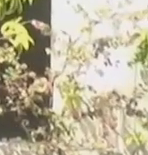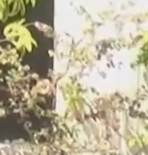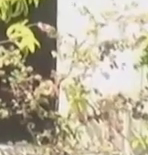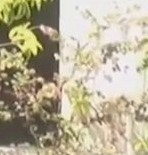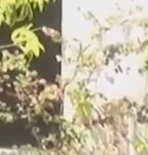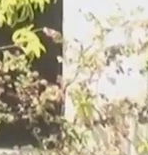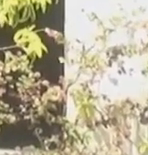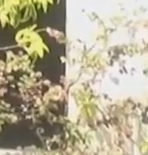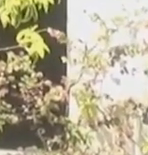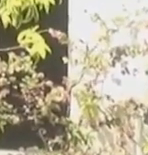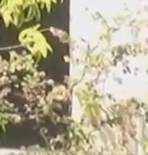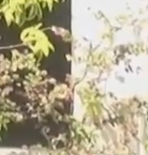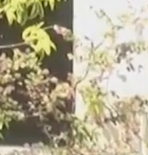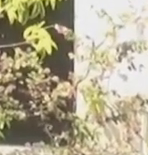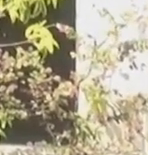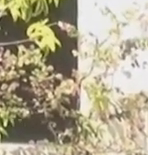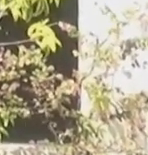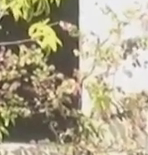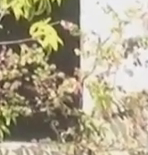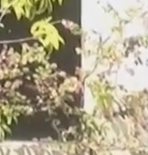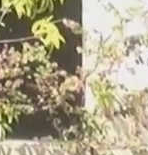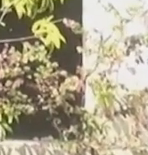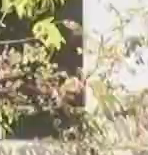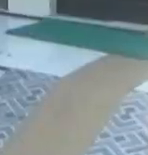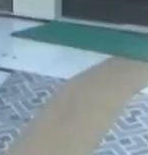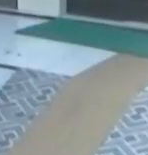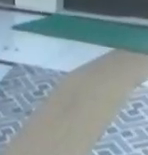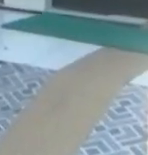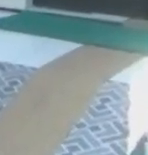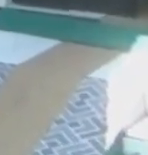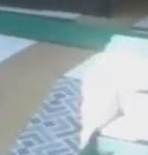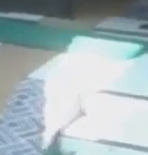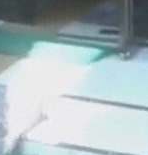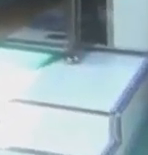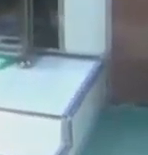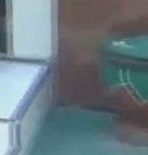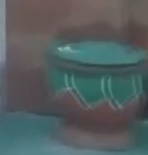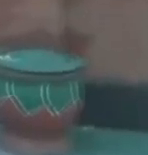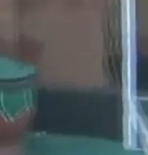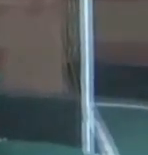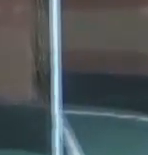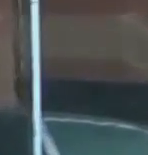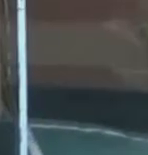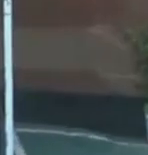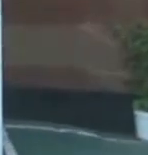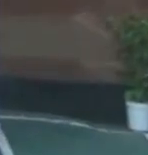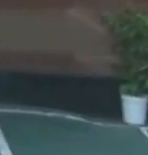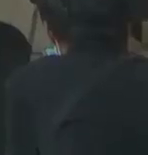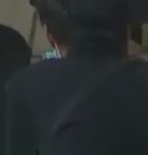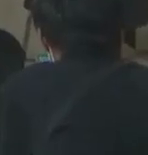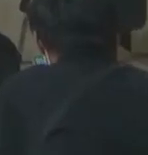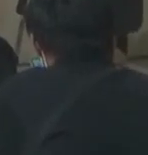Juni tahun 2023 ini, tercatat ada 1.500 perkara cerai yang telah diputus. Dari jumlah